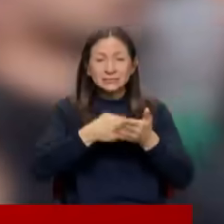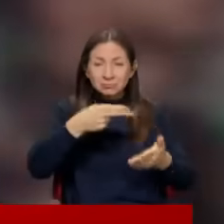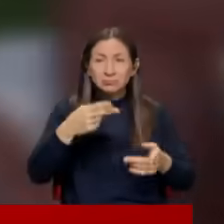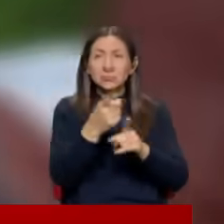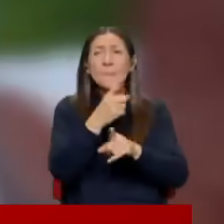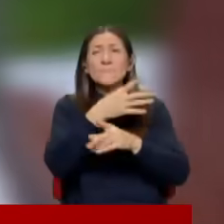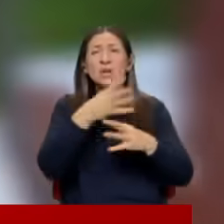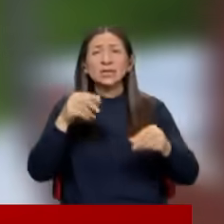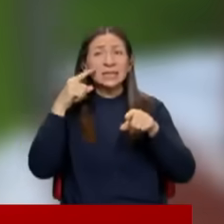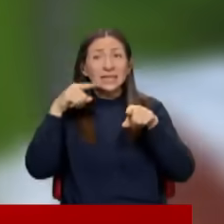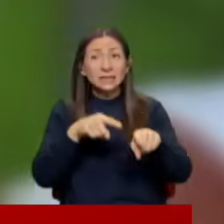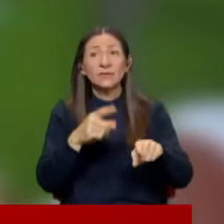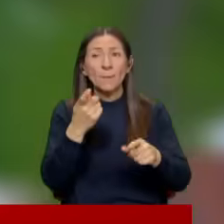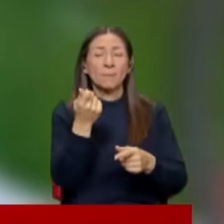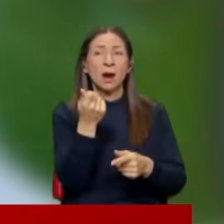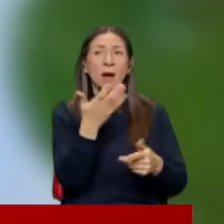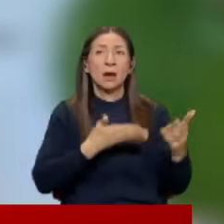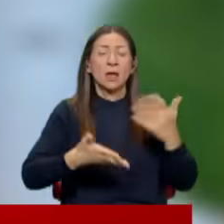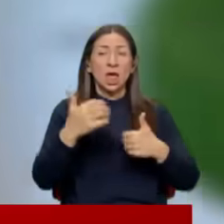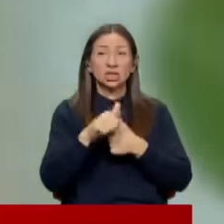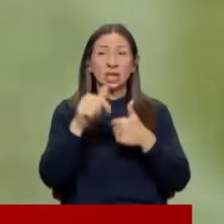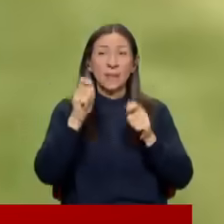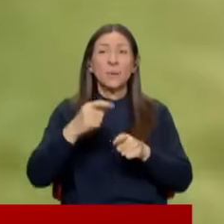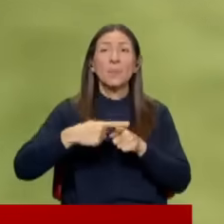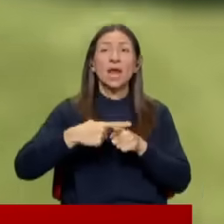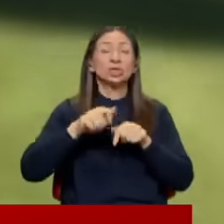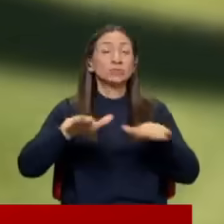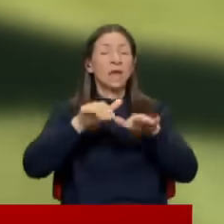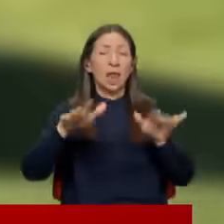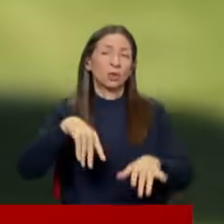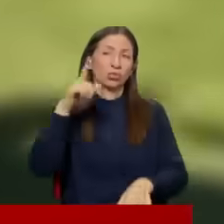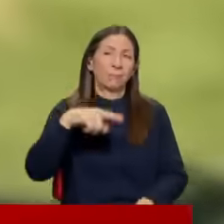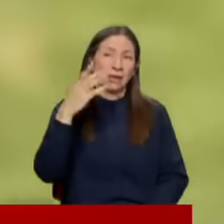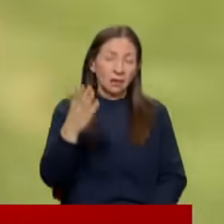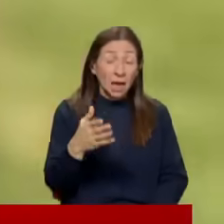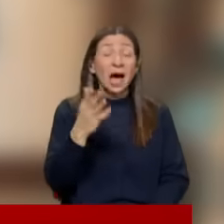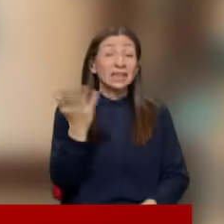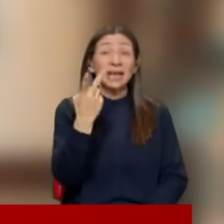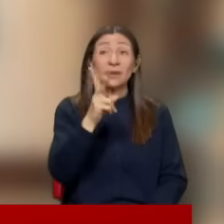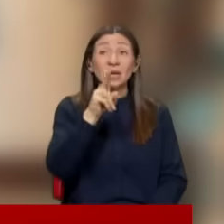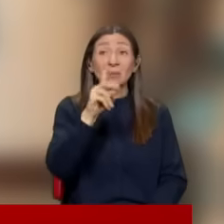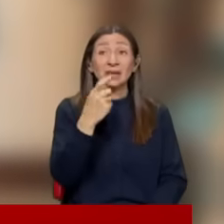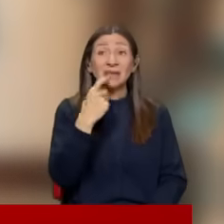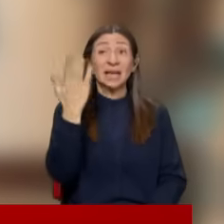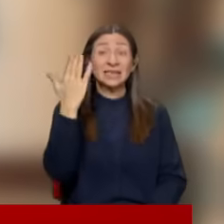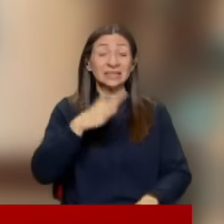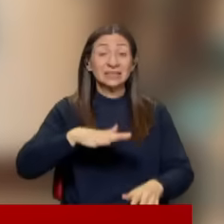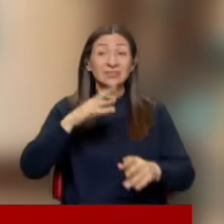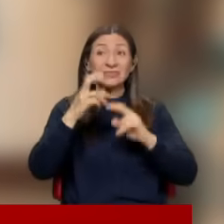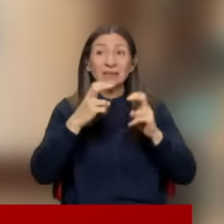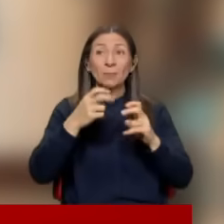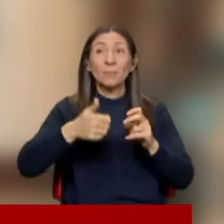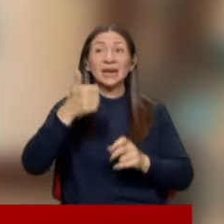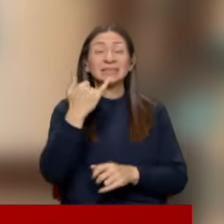milyonlarca takipçisi ve servetiyle, eşiyle yaptığı paylaşımlarla gündemdeydi. Hatta 2021 yılında eski Sanayi